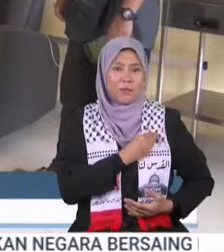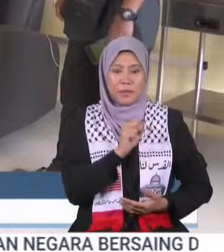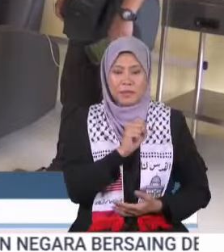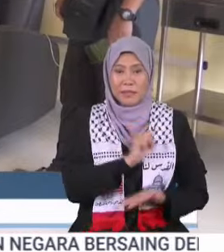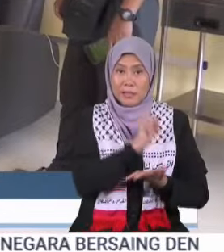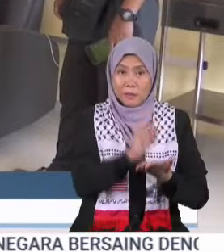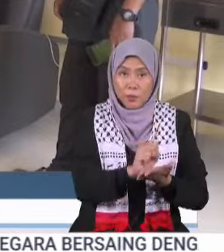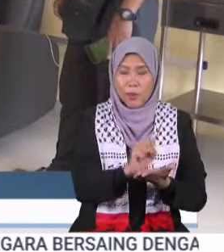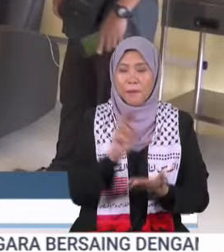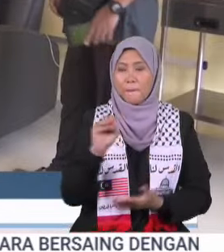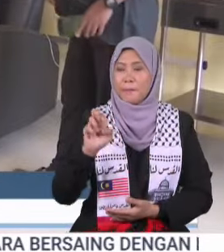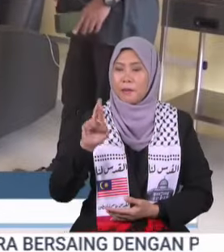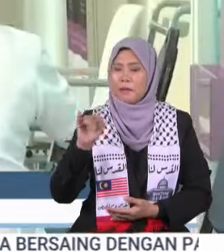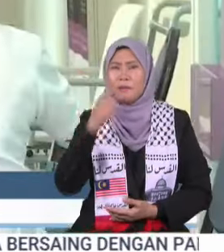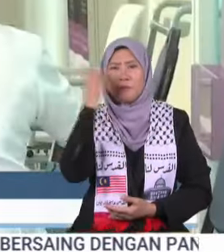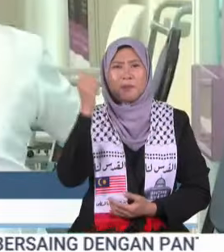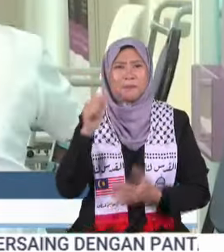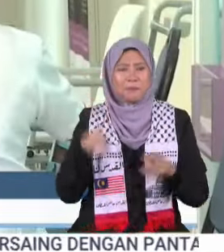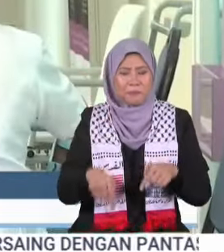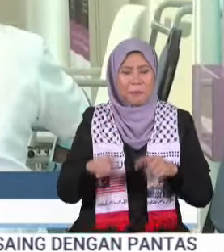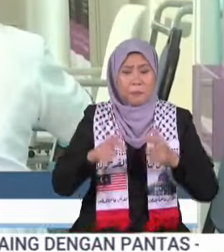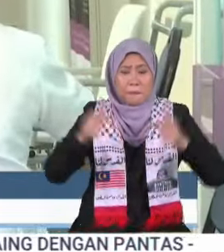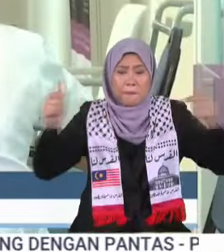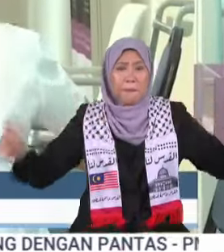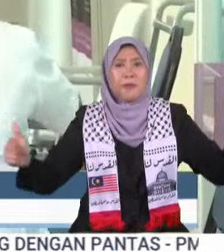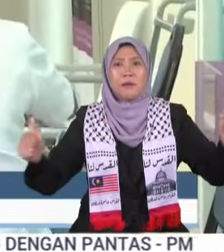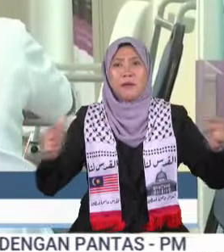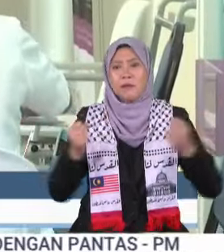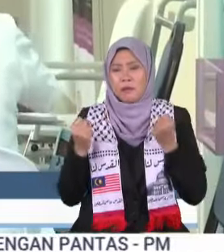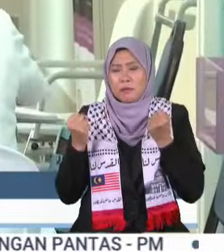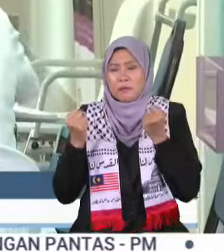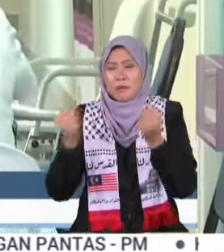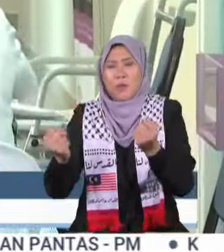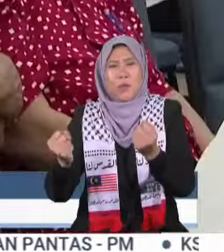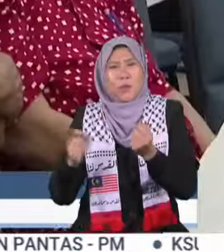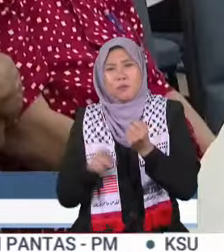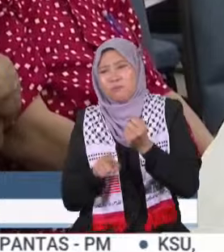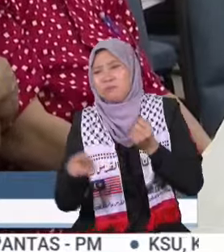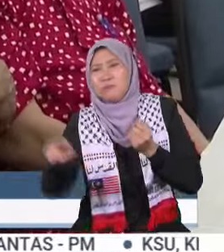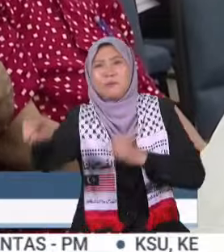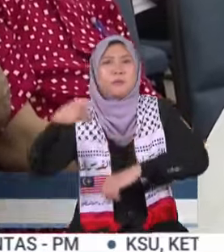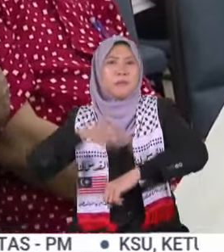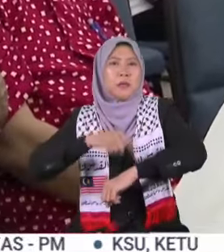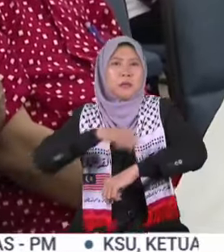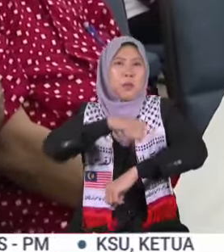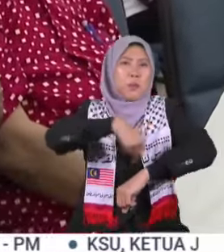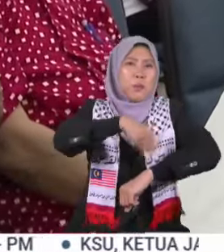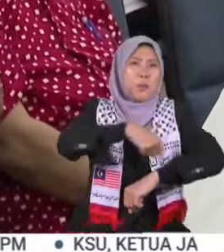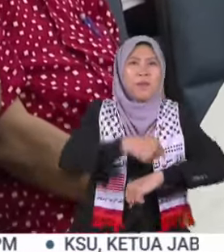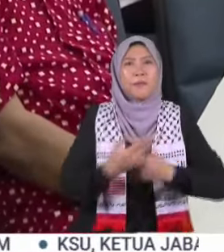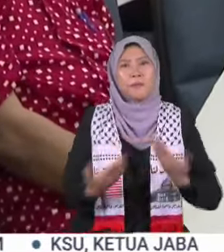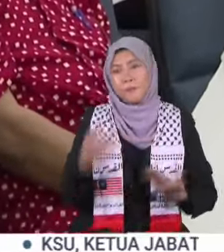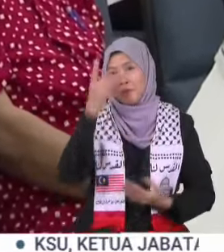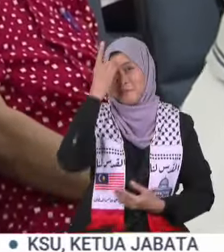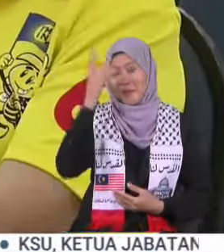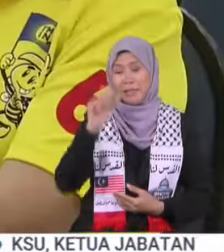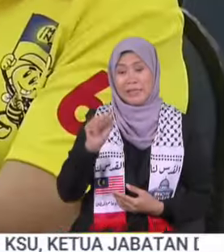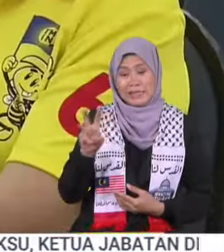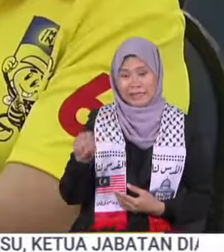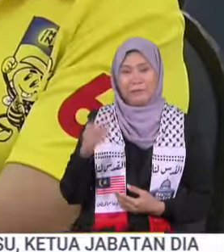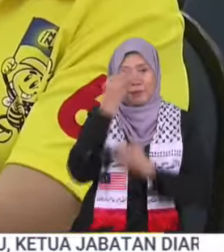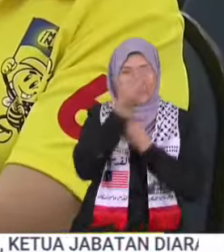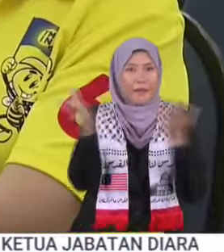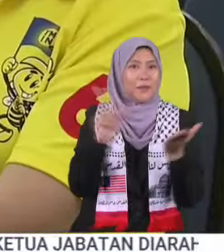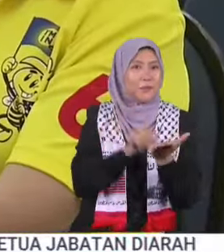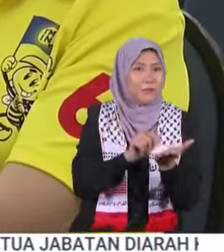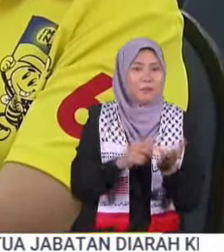dan Miri berikutan saiz negeri ini yang besar dan perjalanan yang memakan masa Datuk Ahar Dr SIM berkata demikian kepada wartawan